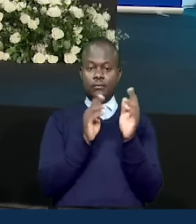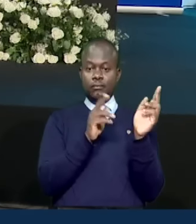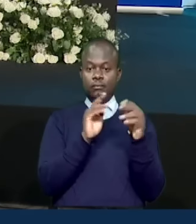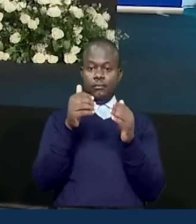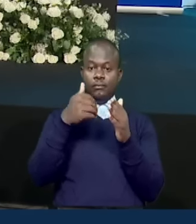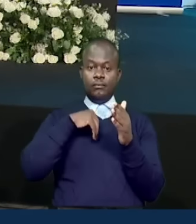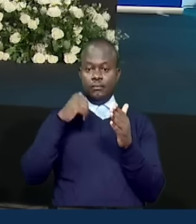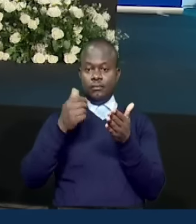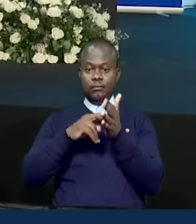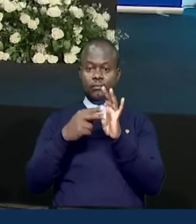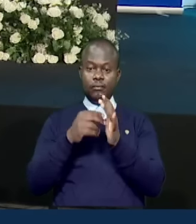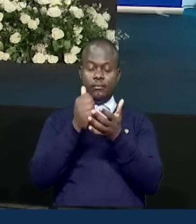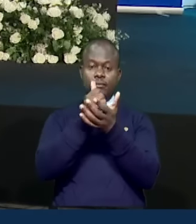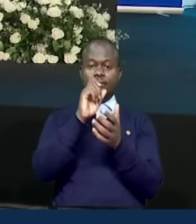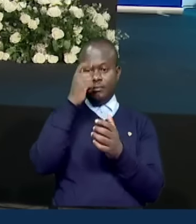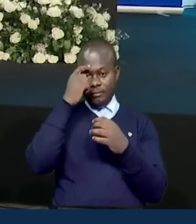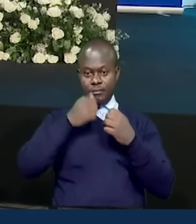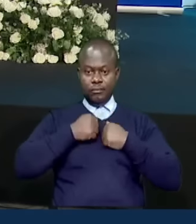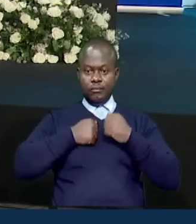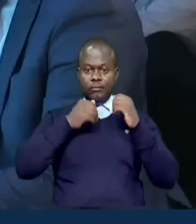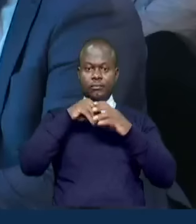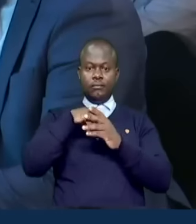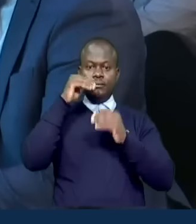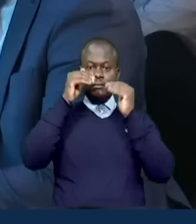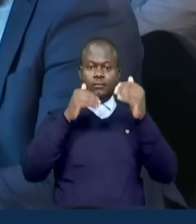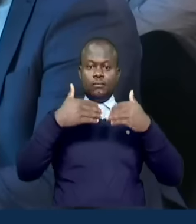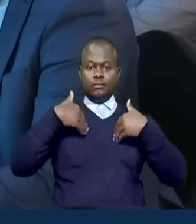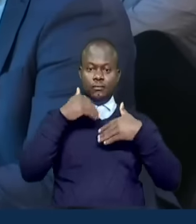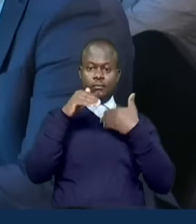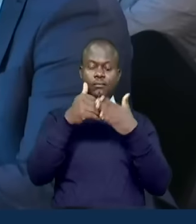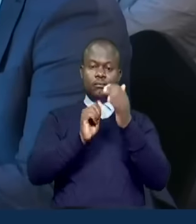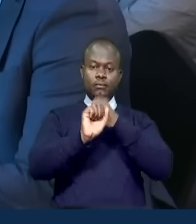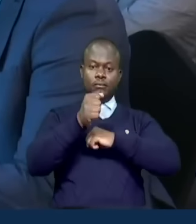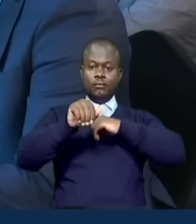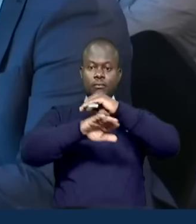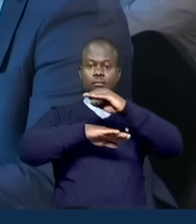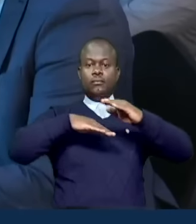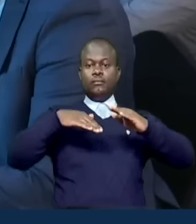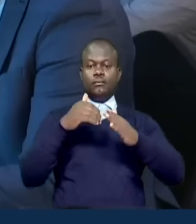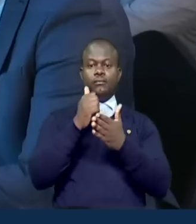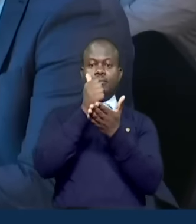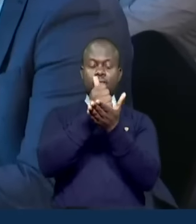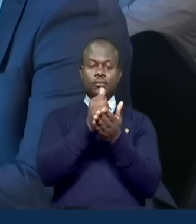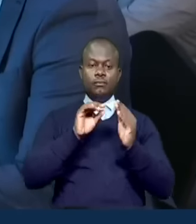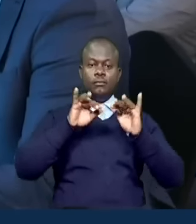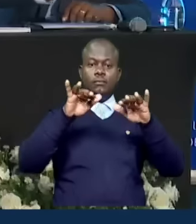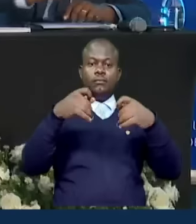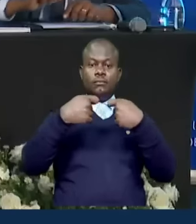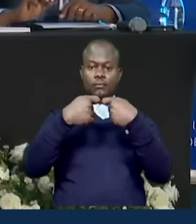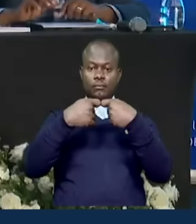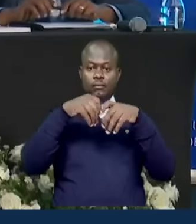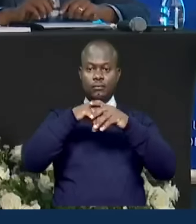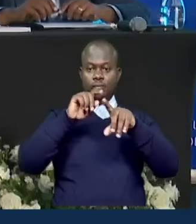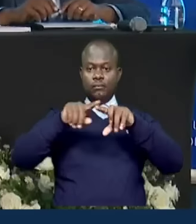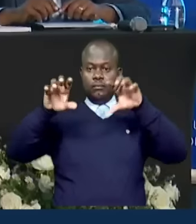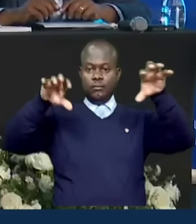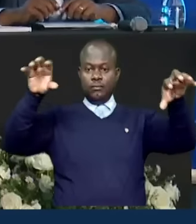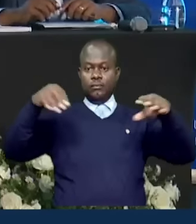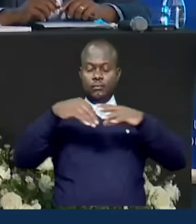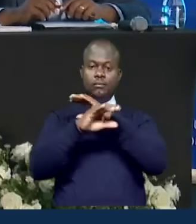mishinga ifatanyamo na Leta y'u Rwanda irimo nk'urwego rw'ubuzima ndetse n'ibikorwa remezo bishamikiye ku gukwirakwiza amashanyarazi mu bice bitandukanye